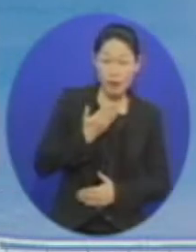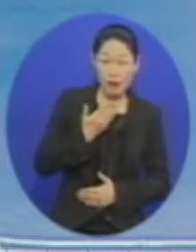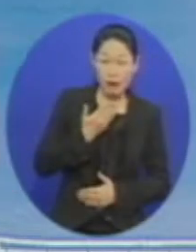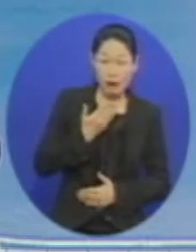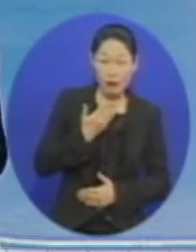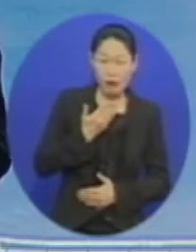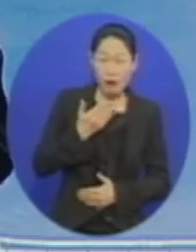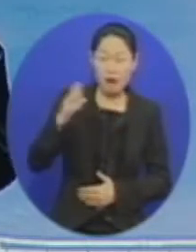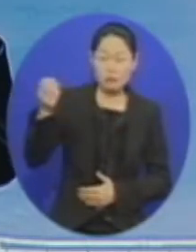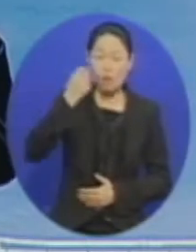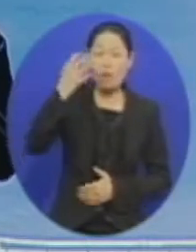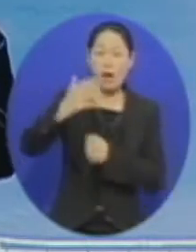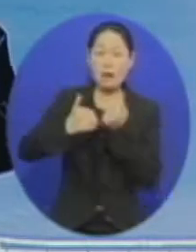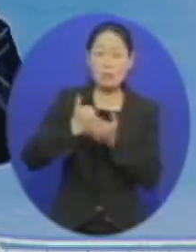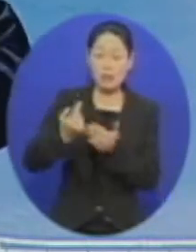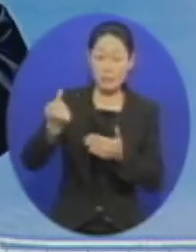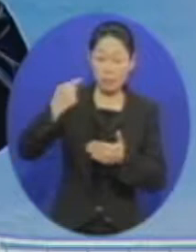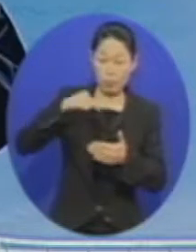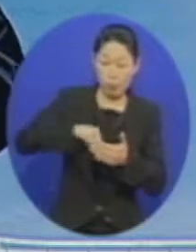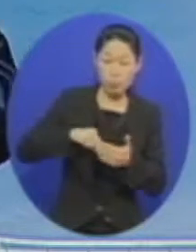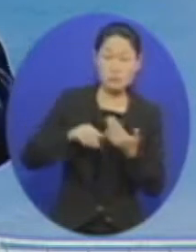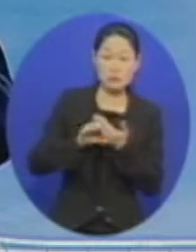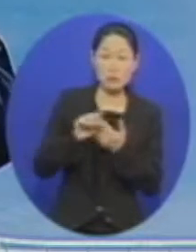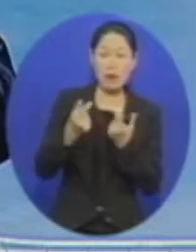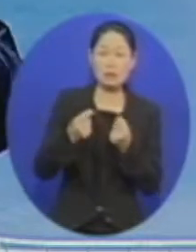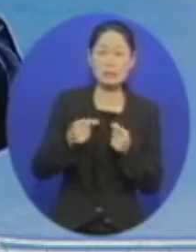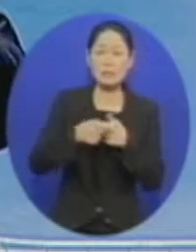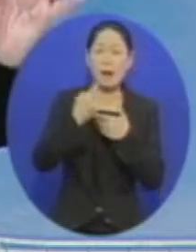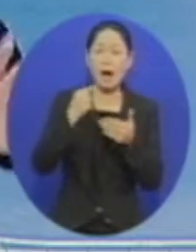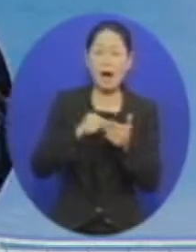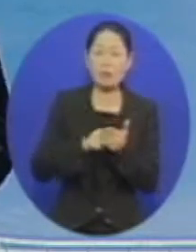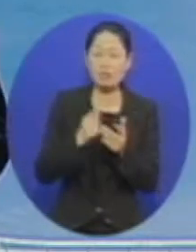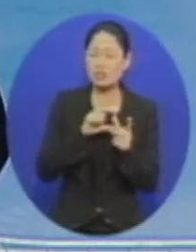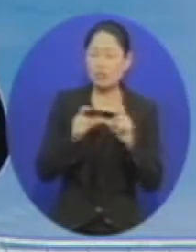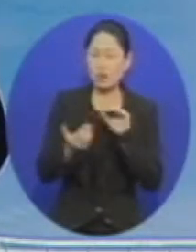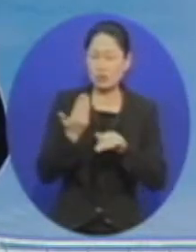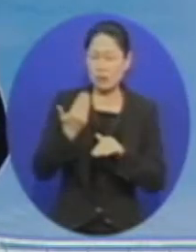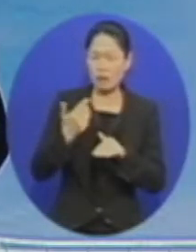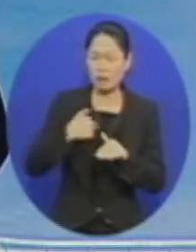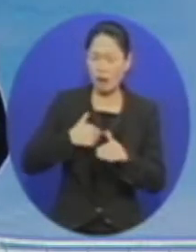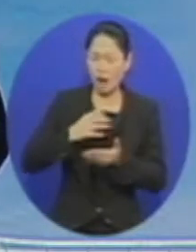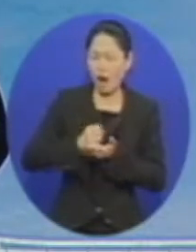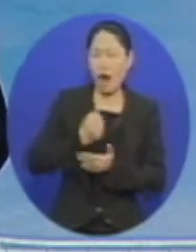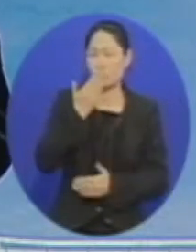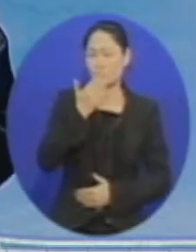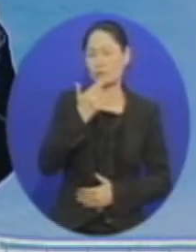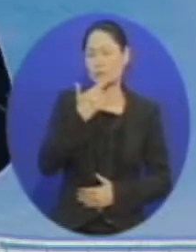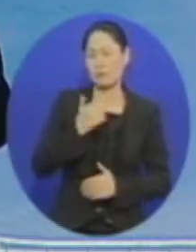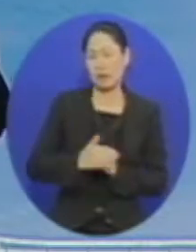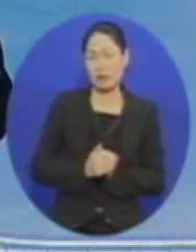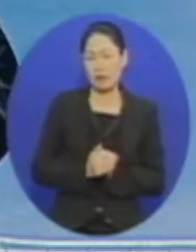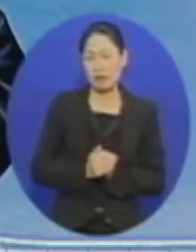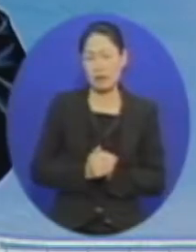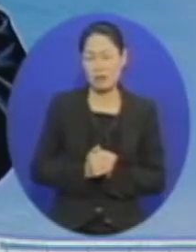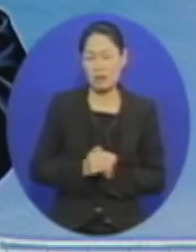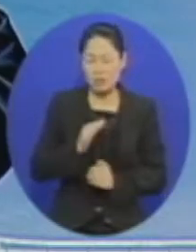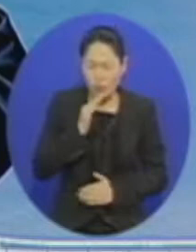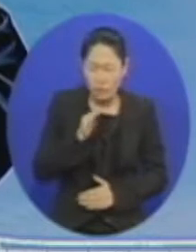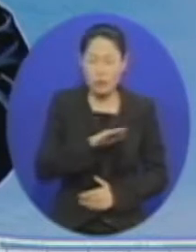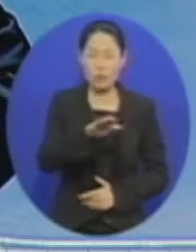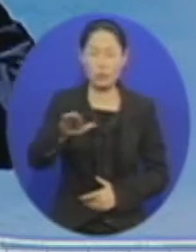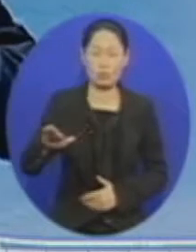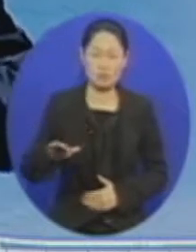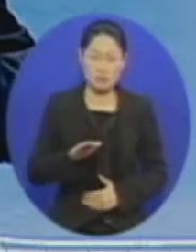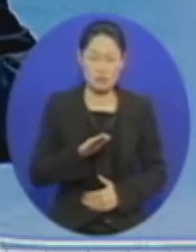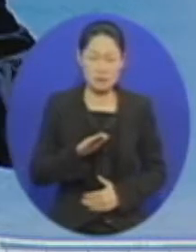성령 하나님의 내 마음에 들어 오시게 되면 이런 마음은 더 이상 내게 있을 수가 없죠 여러분이 정말 그렇게